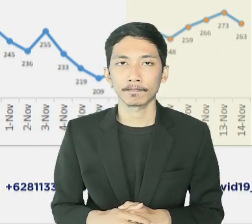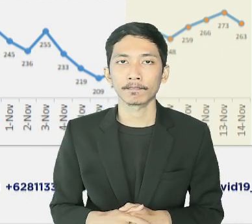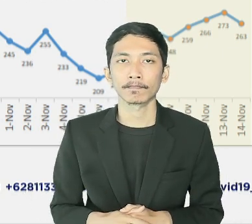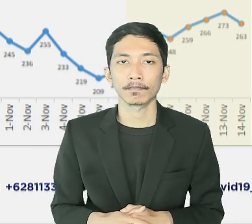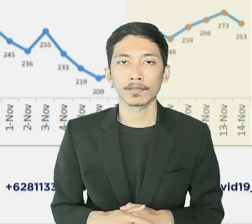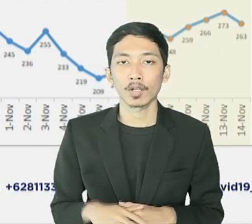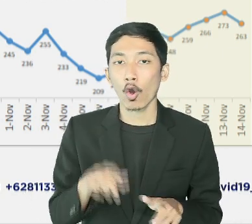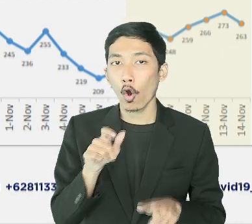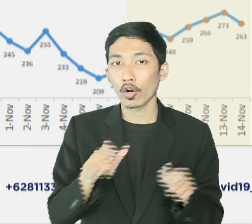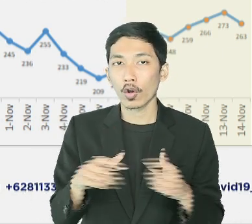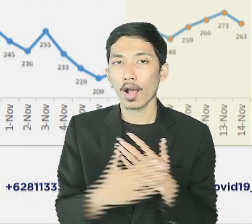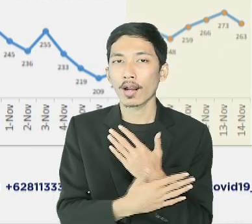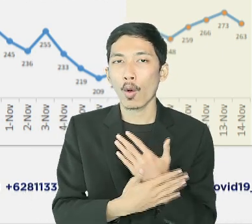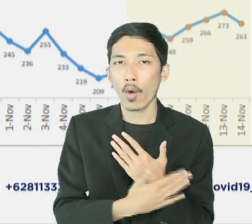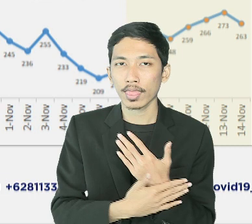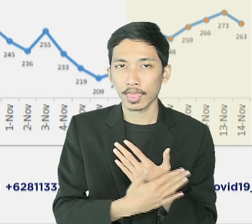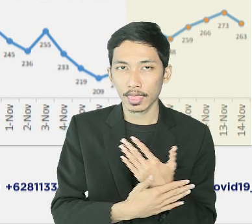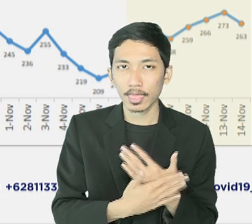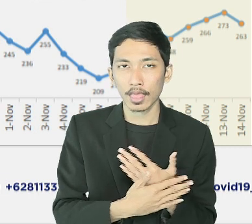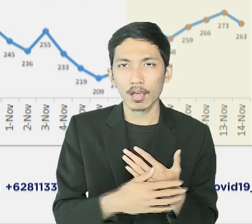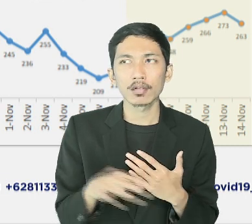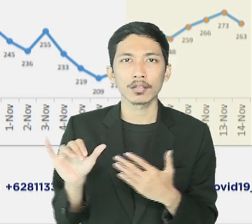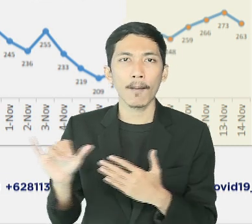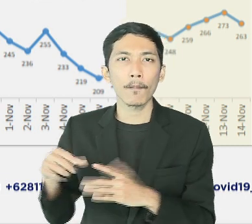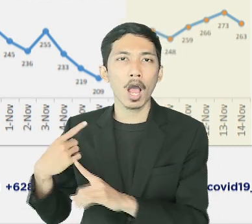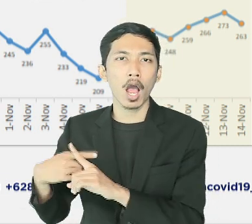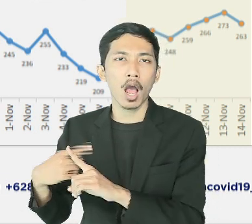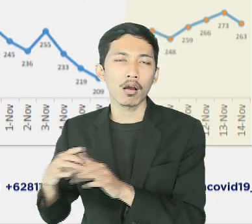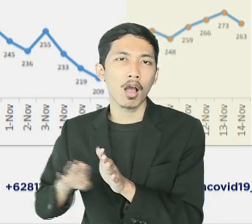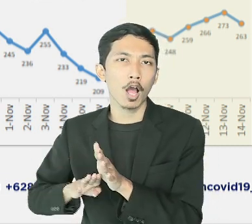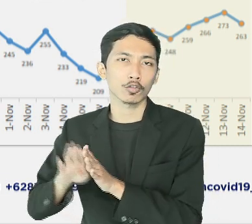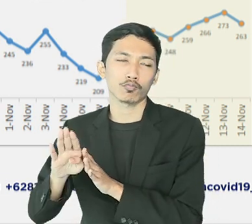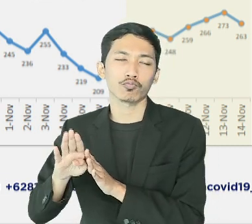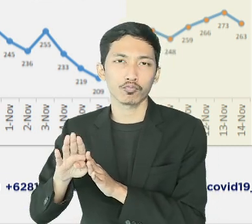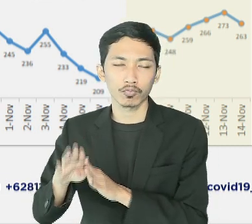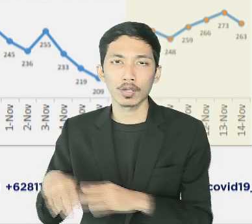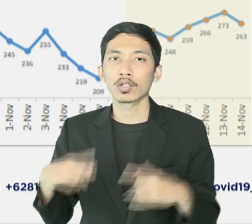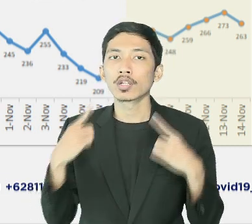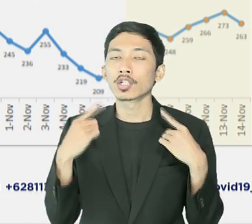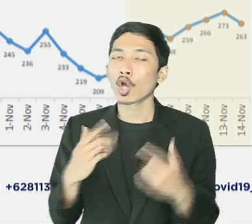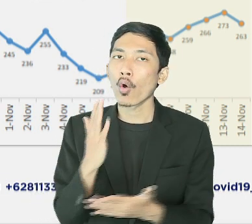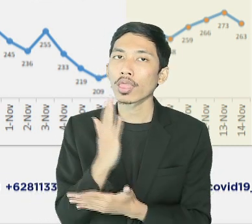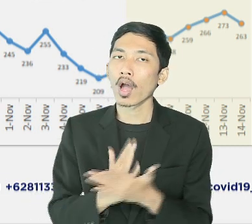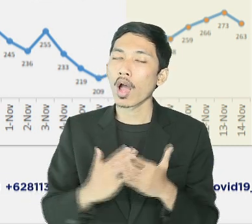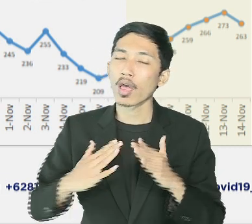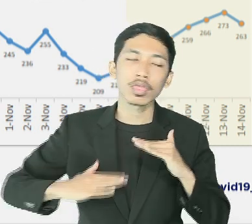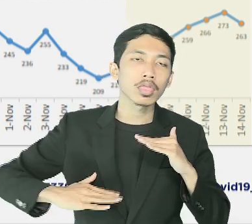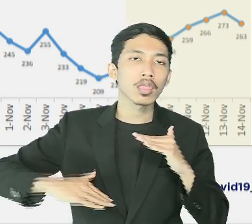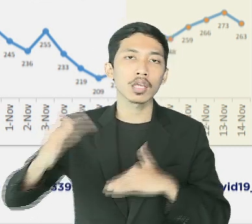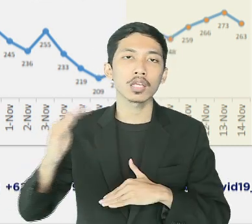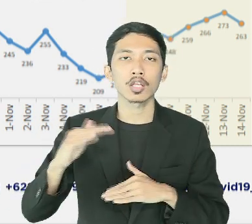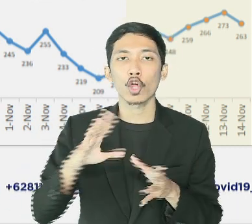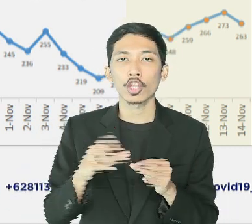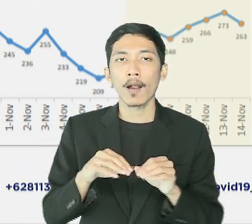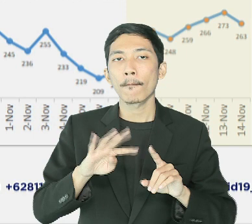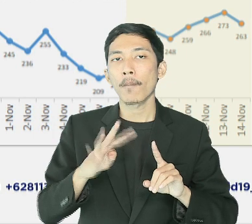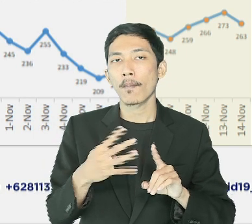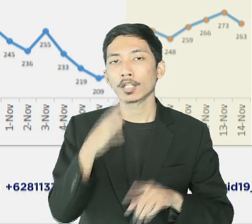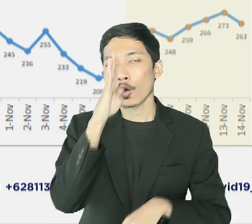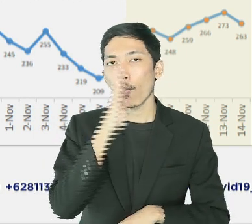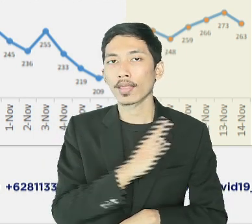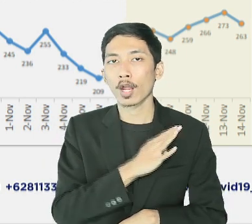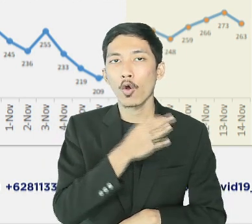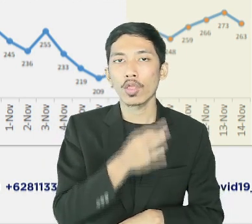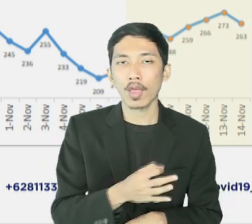yang dirawat sama dengan kenaikan kasus, yaitu Jawa Tengah tertinggi dengan 14 kabupaten kota, Jawa